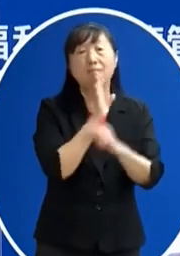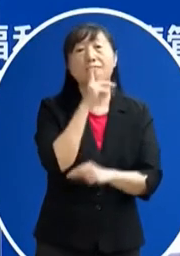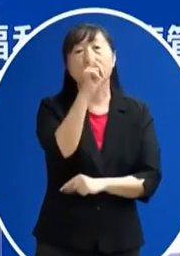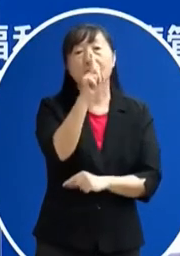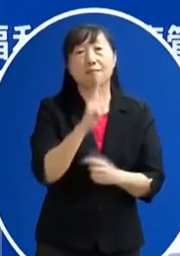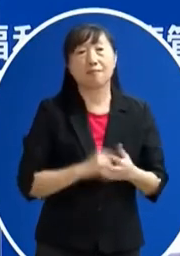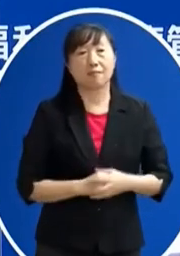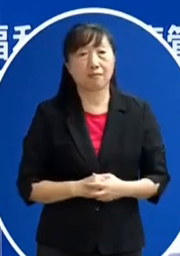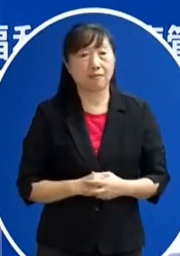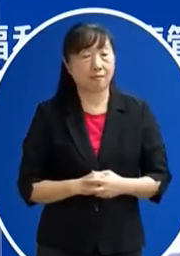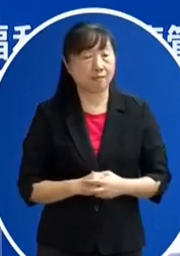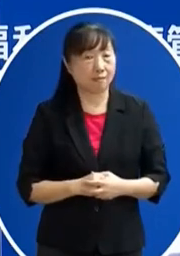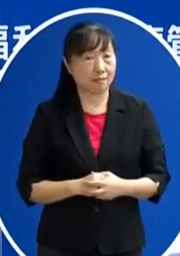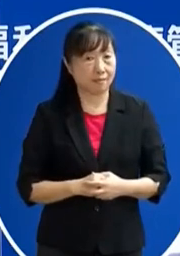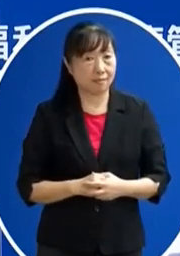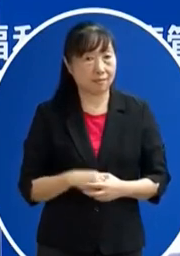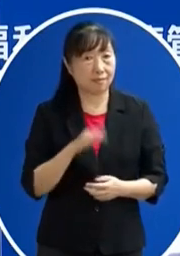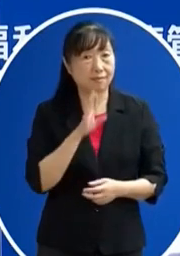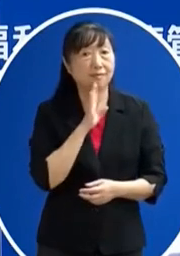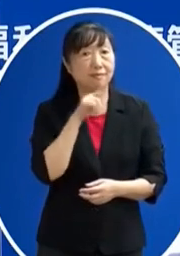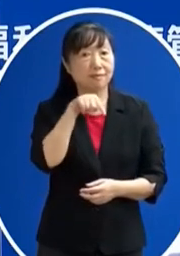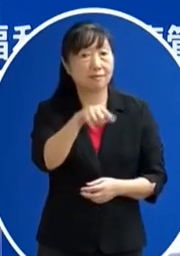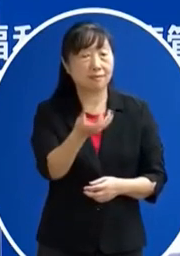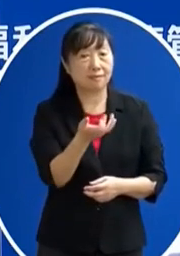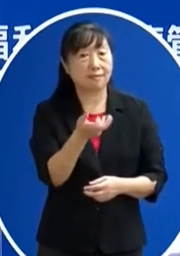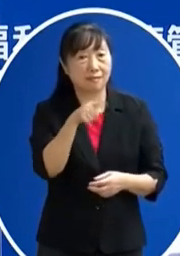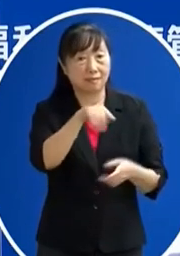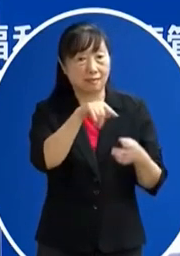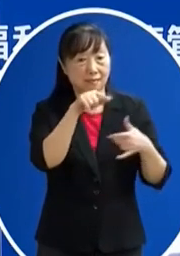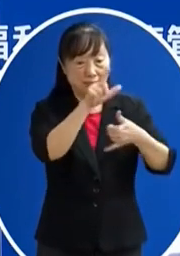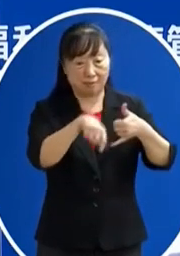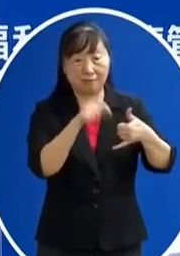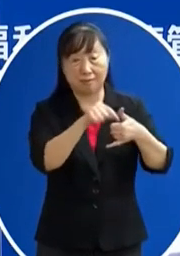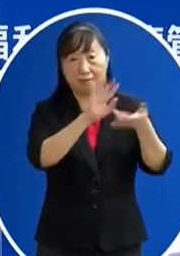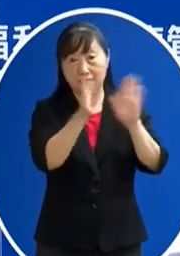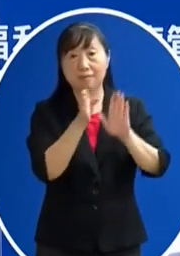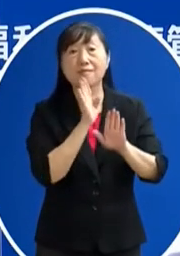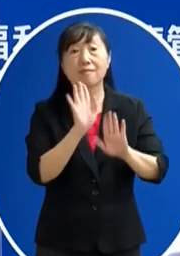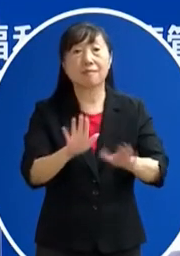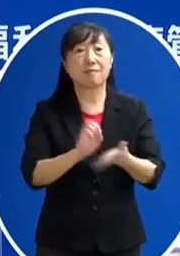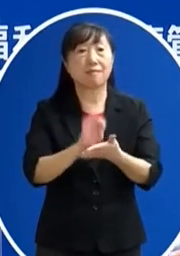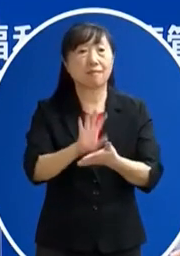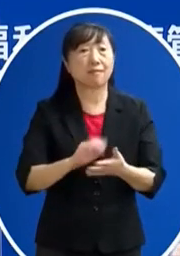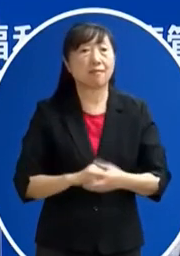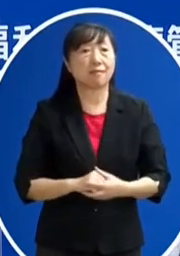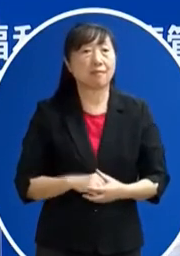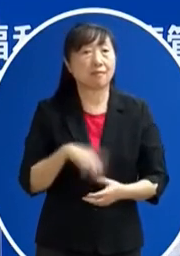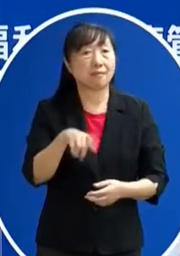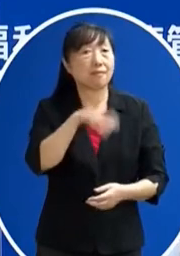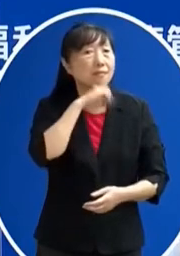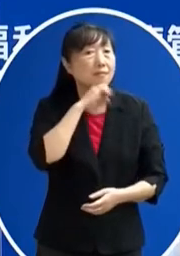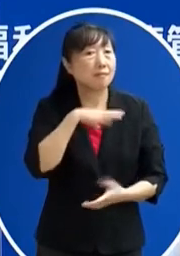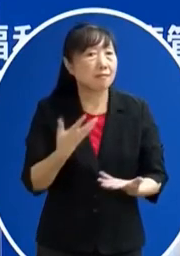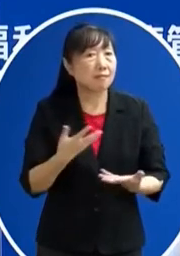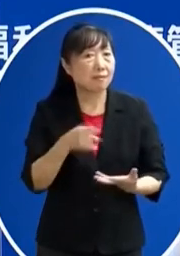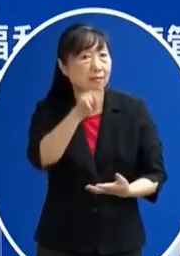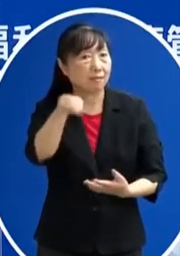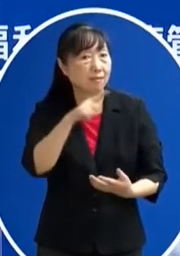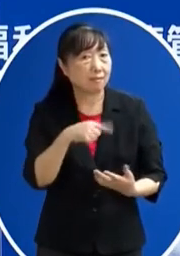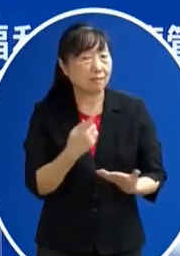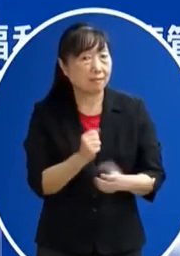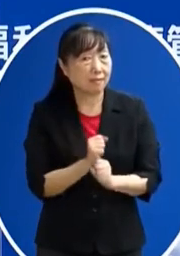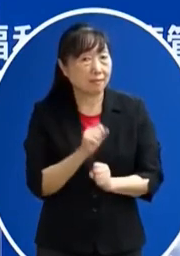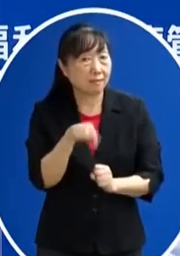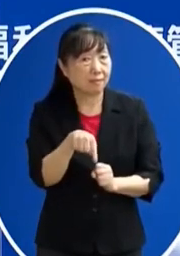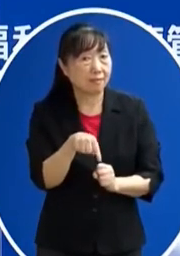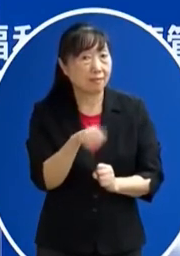1位。好，那这是华厨目前的一个情况跟大家报告。那至于在屏东，好，大家关心的哈，